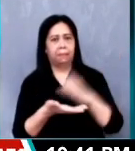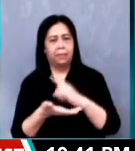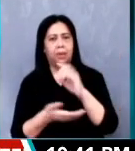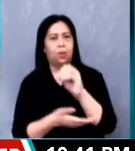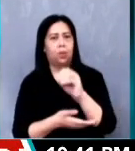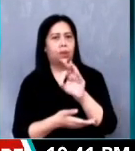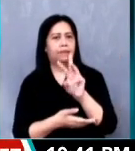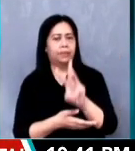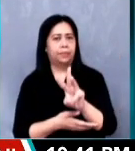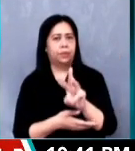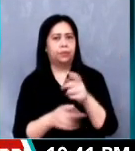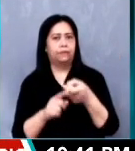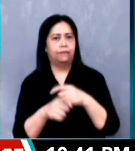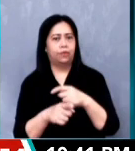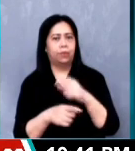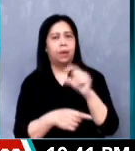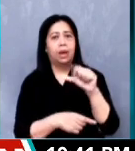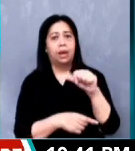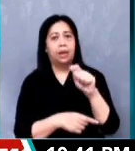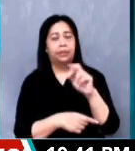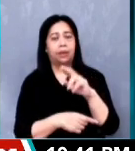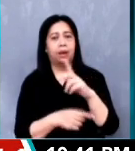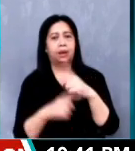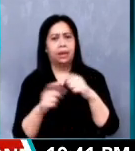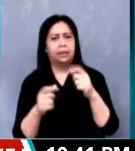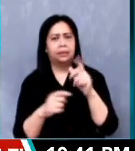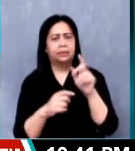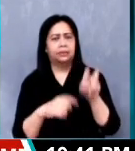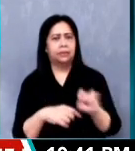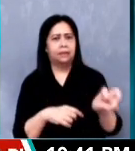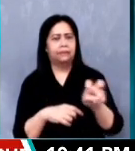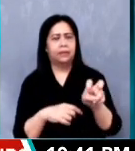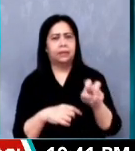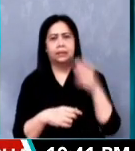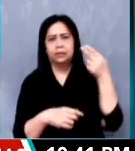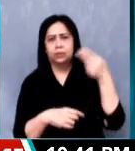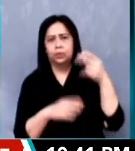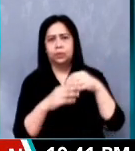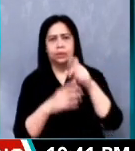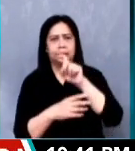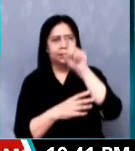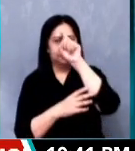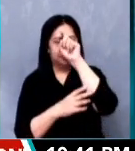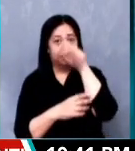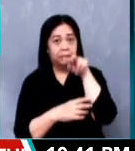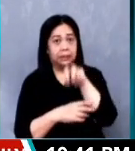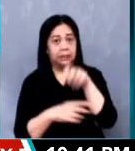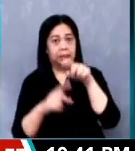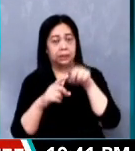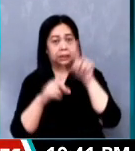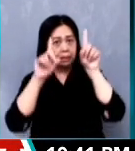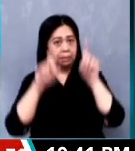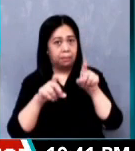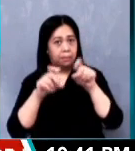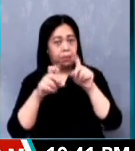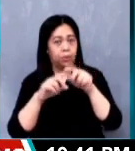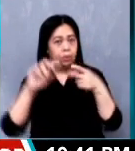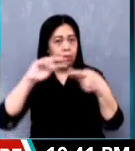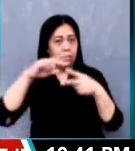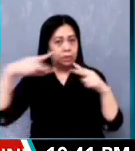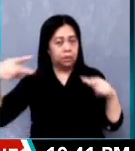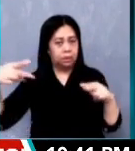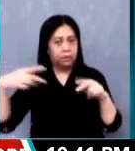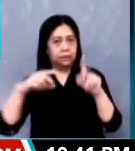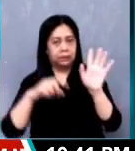galing Qatar at may travel history sa Egypt. Nakita ang Omicron variant sa kanyang sample na sumailalim sa genome sequencing noong